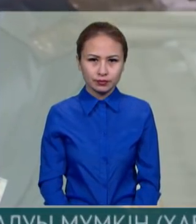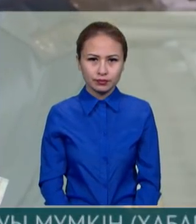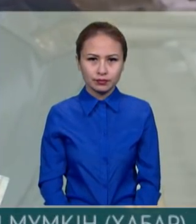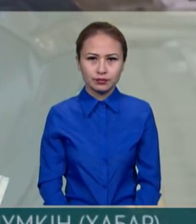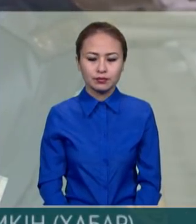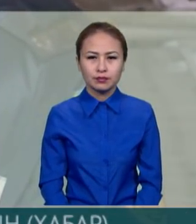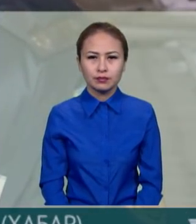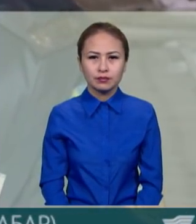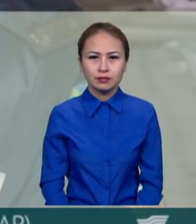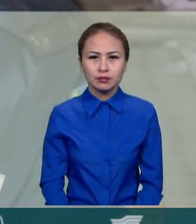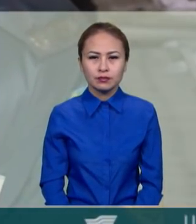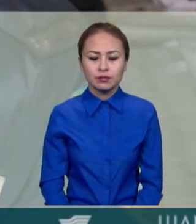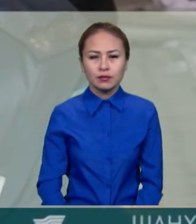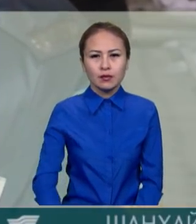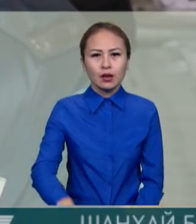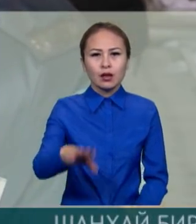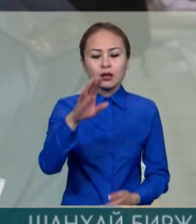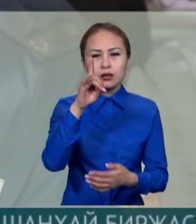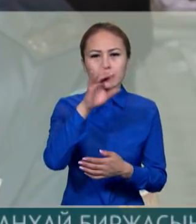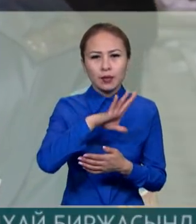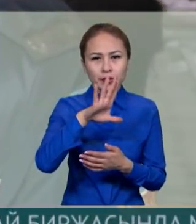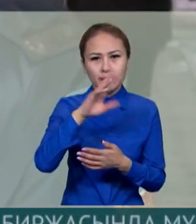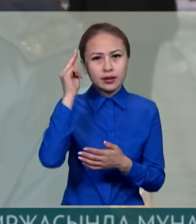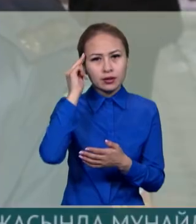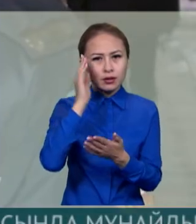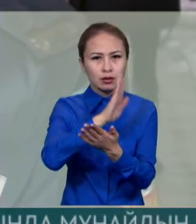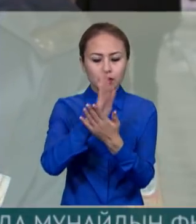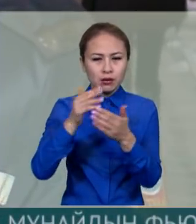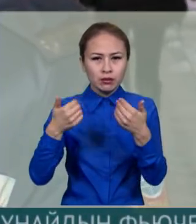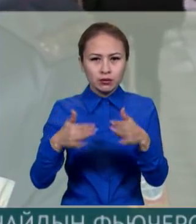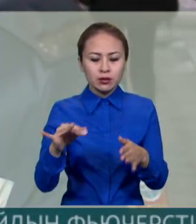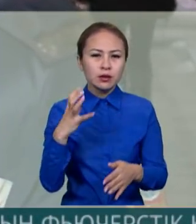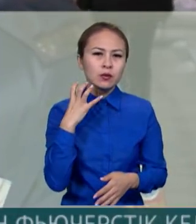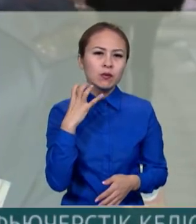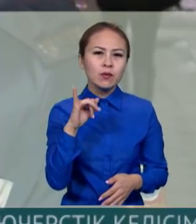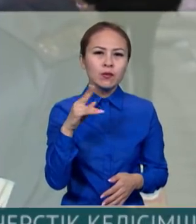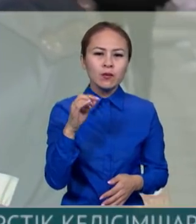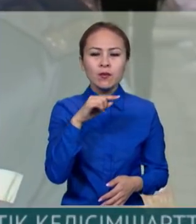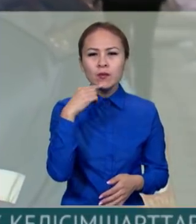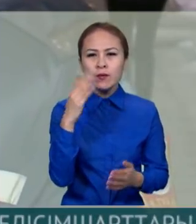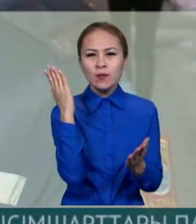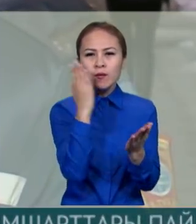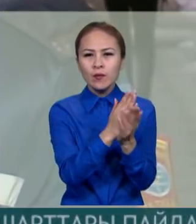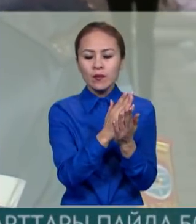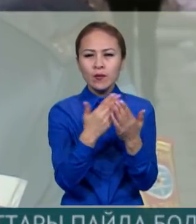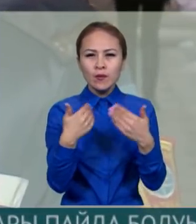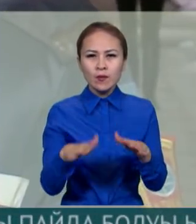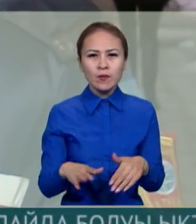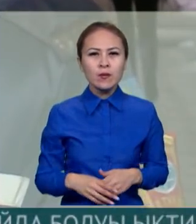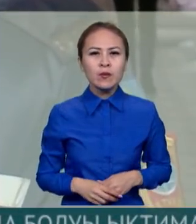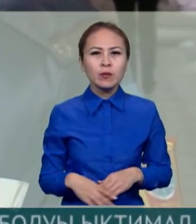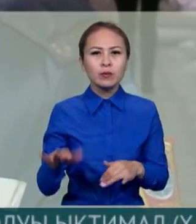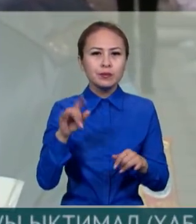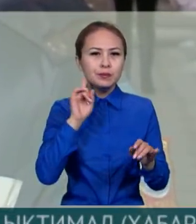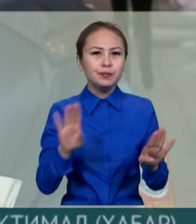Батыс Еуропа, Батыс Қытай трассасы бізде ашық. Сонымен қатар Қызылорда, Павлодар, Успенка, Россия Федерациясының трассасы ашық. Қазір жолдар